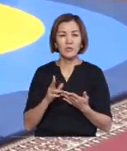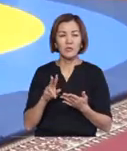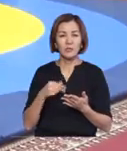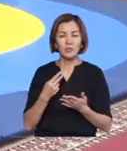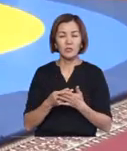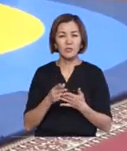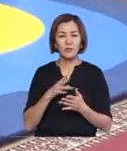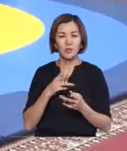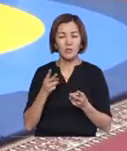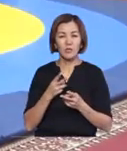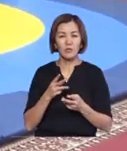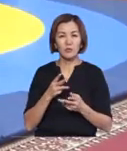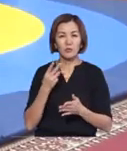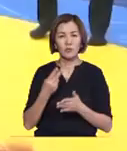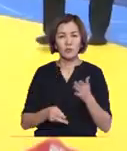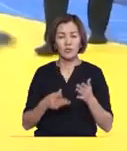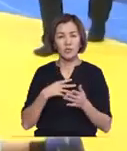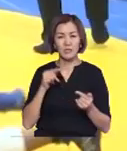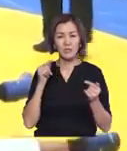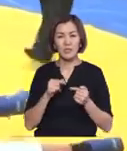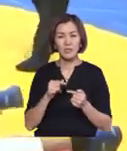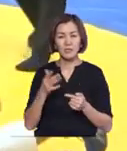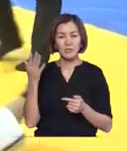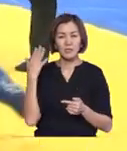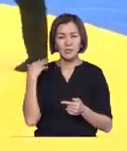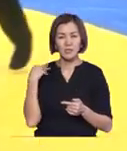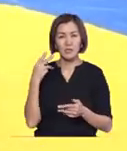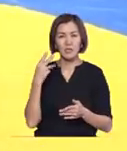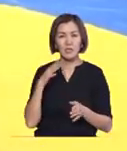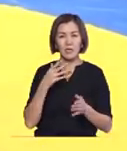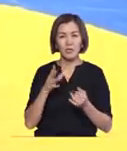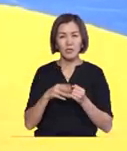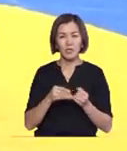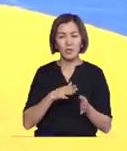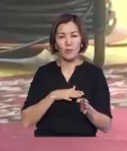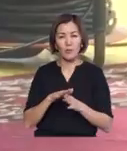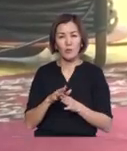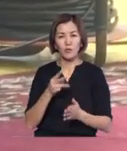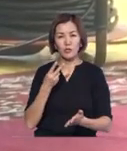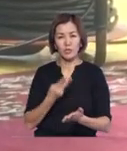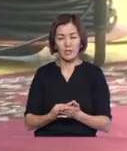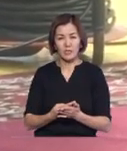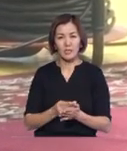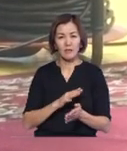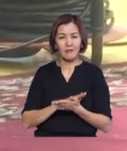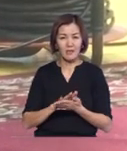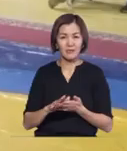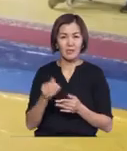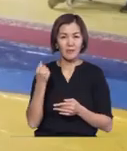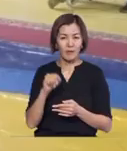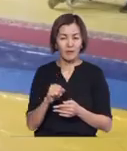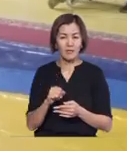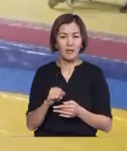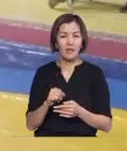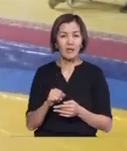жығылмай-ақ жеңілесіз. Тағы бір шарты, қарсыласты жауырынымен жерге толық түсіргенде ғана таза жеңіс саналады. Ал